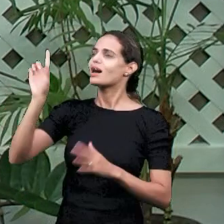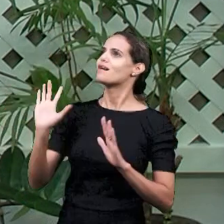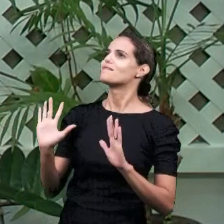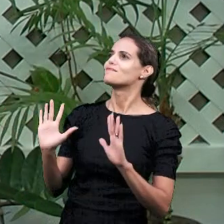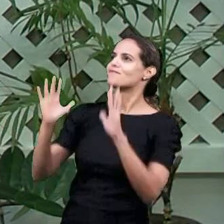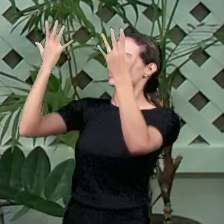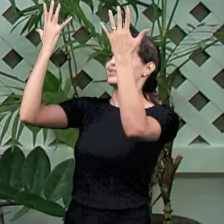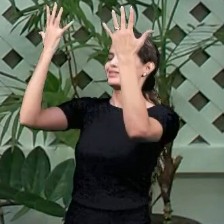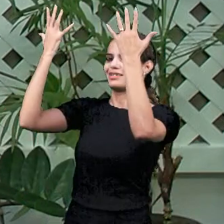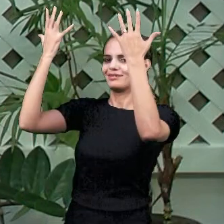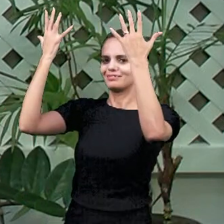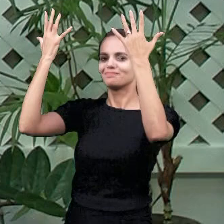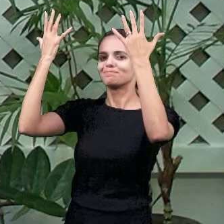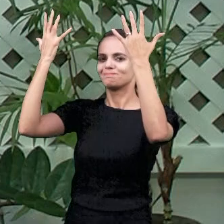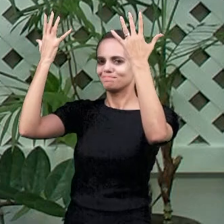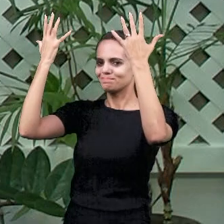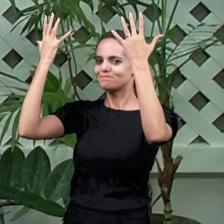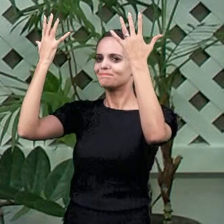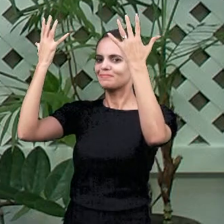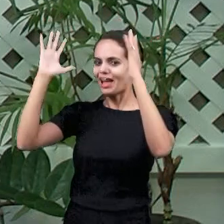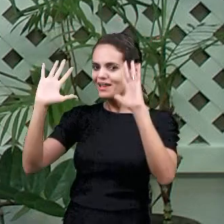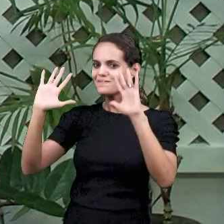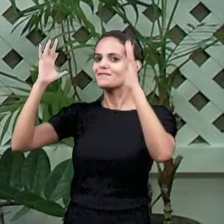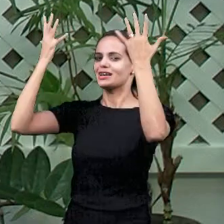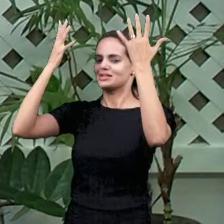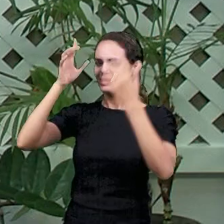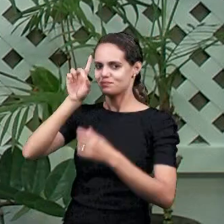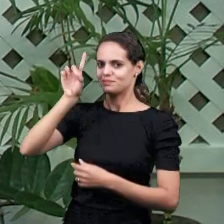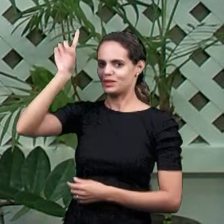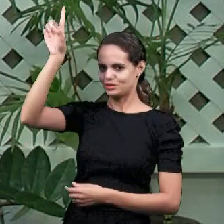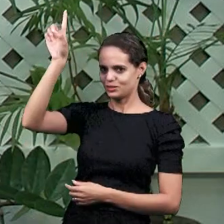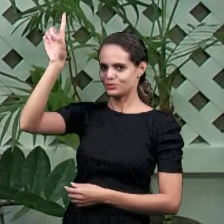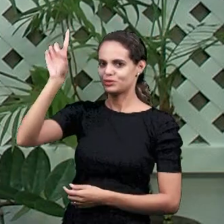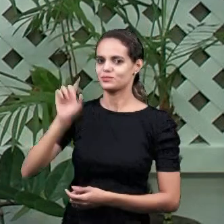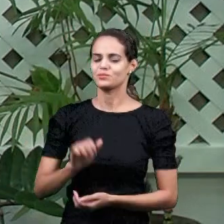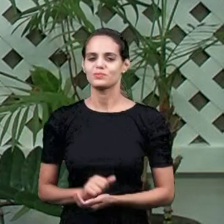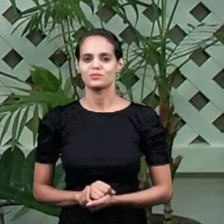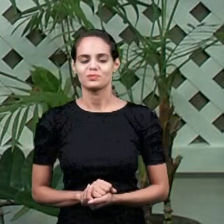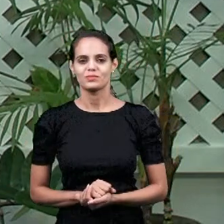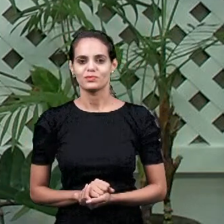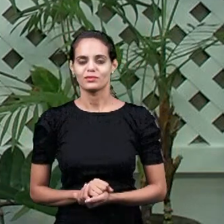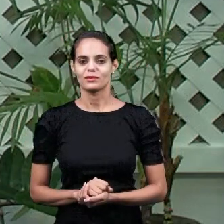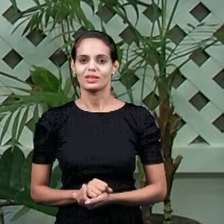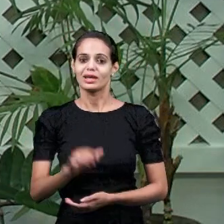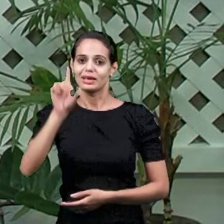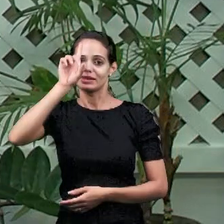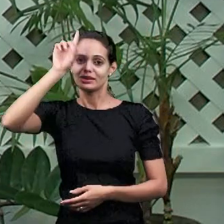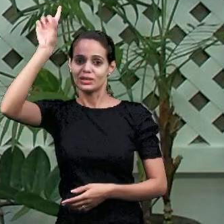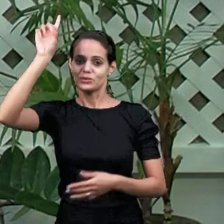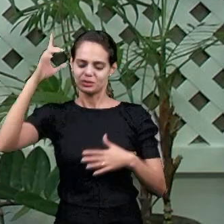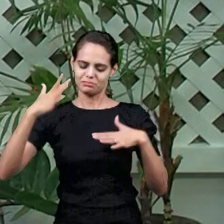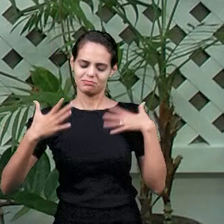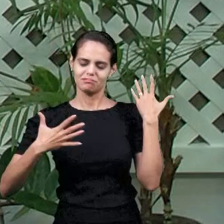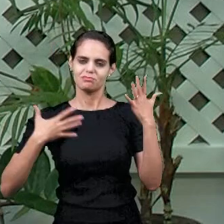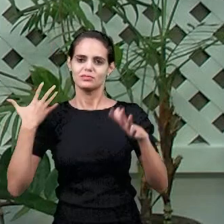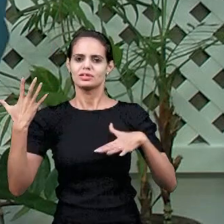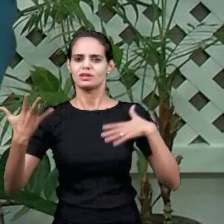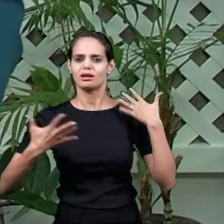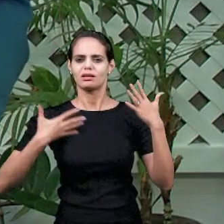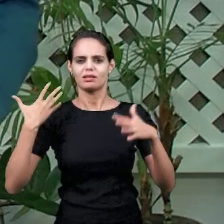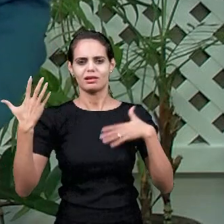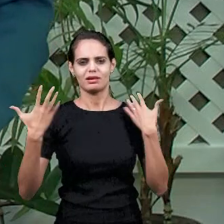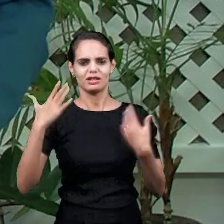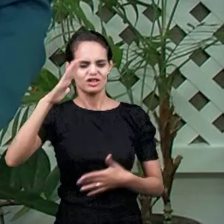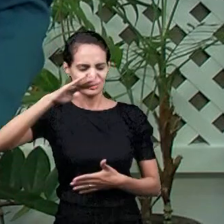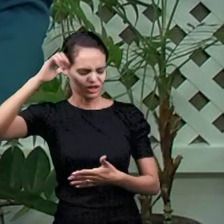fait. C'est ce qui dit la parole du Seigneur. Dieu, il se réjouit avec l'appel de ses saints, parce